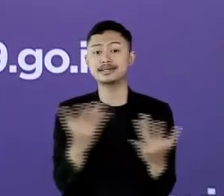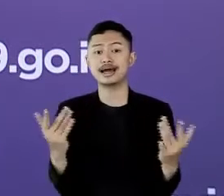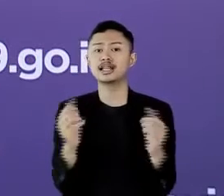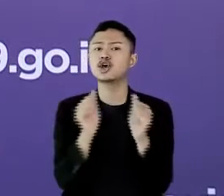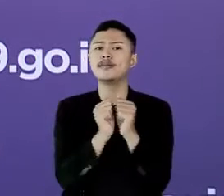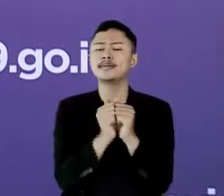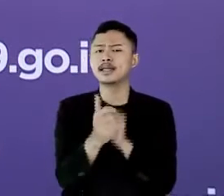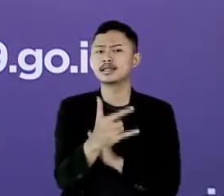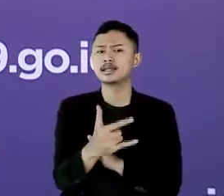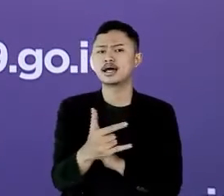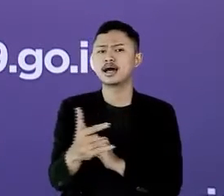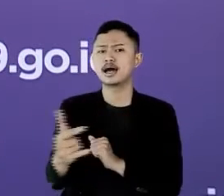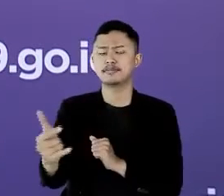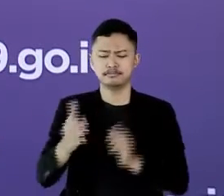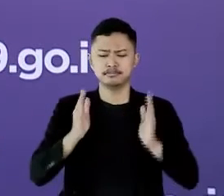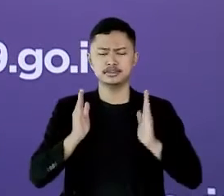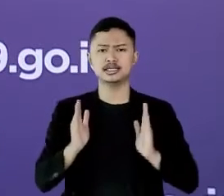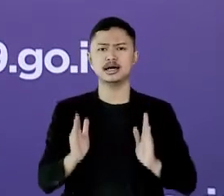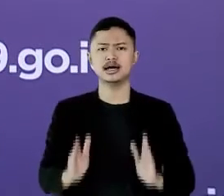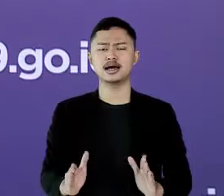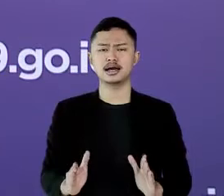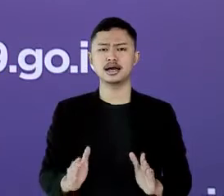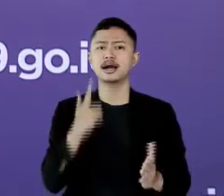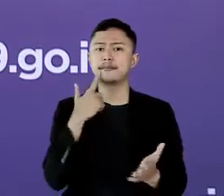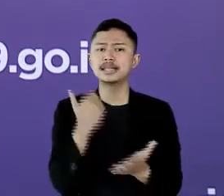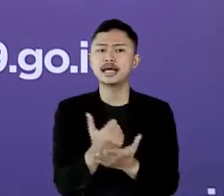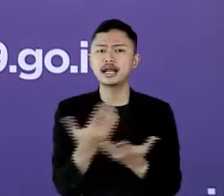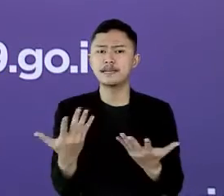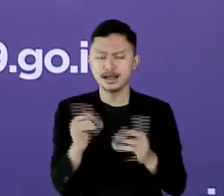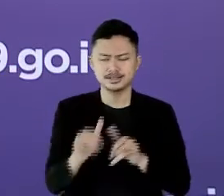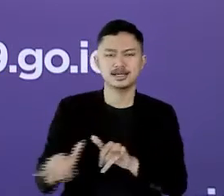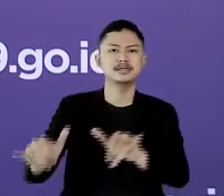mengutamakan keselamatan dan kesehatan demi kepentingan bersama?